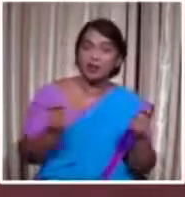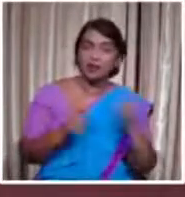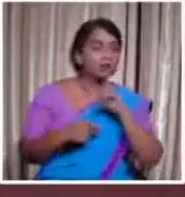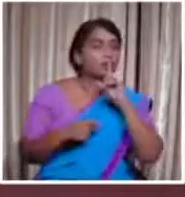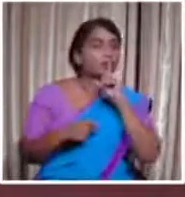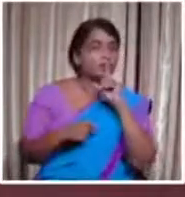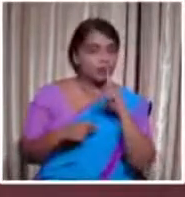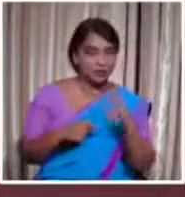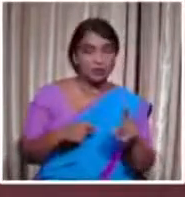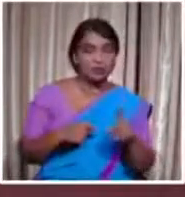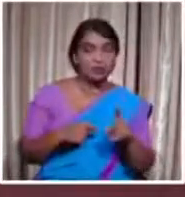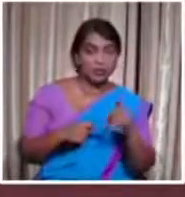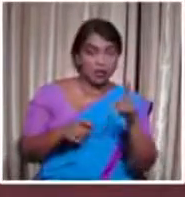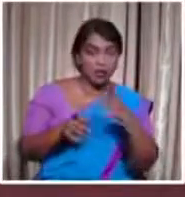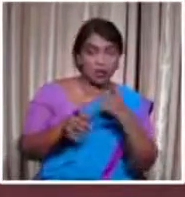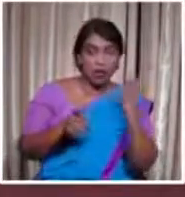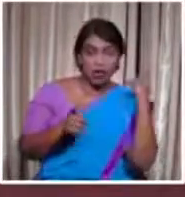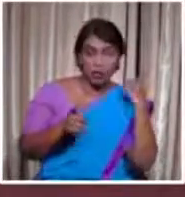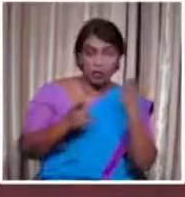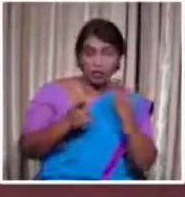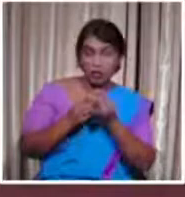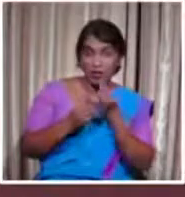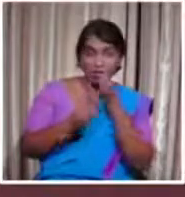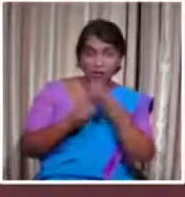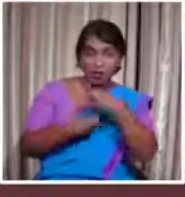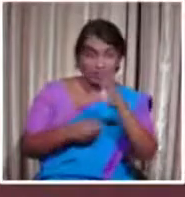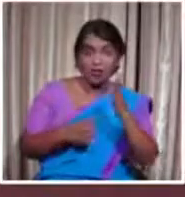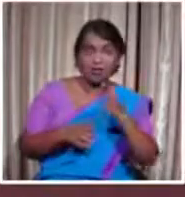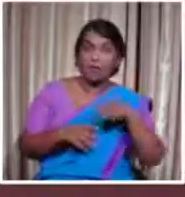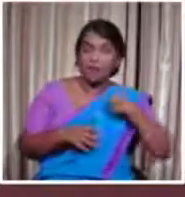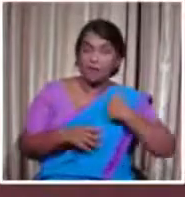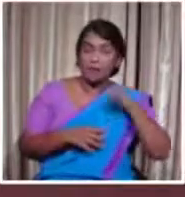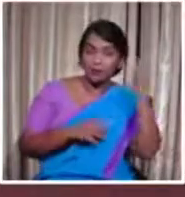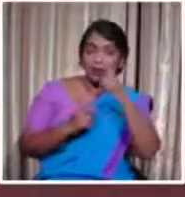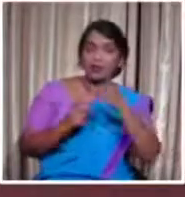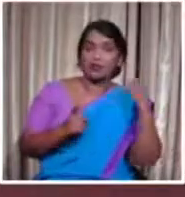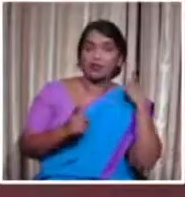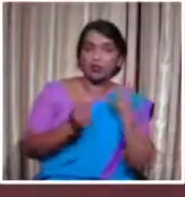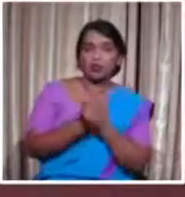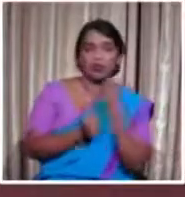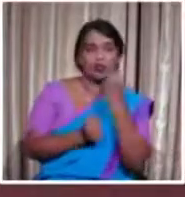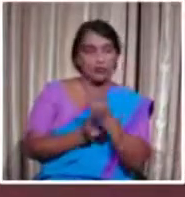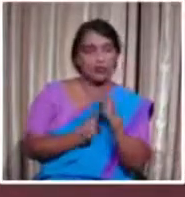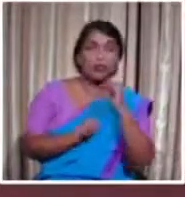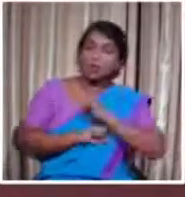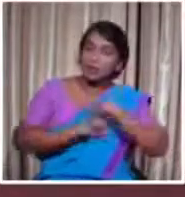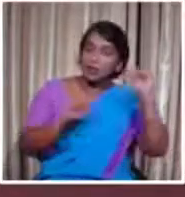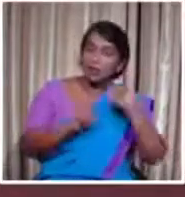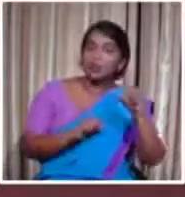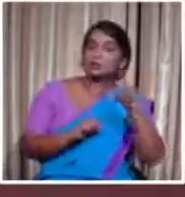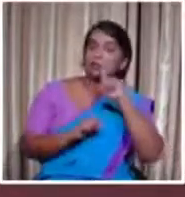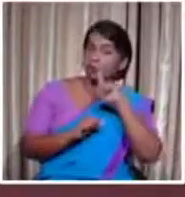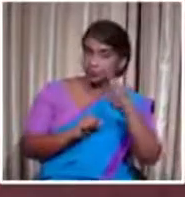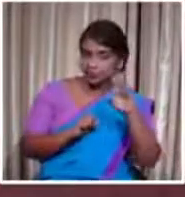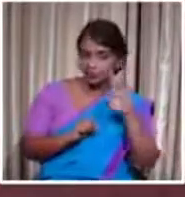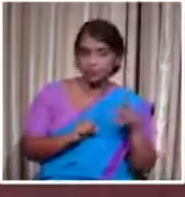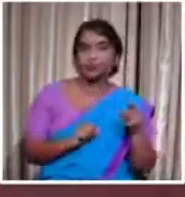තිබුණා එහෙම කරොත් අපි ප්‍රමුඛතාවයේ ත්‍රිවිධ හමුදාවට ආ පොලිසියට දෙනවයි කියලා. සමහර අරගල කරුවන් ප්‍රකාශ කරලා